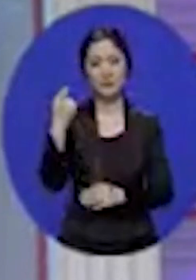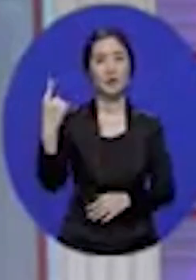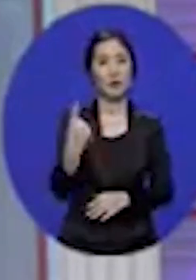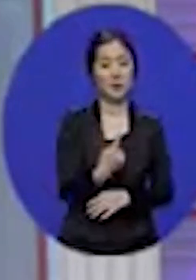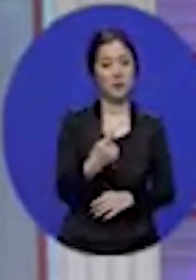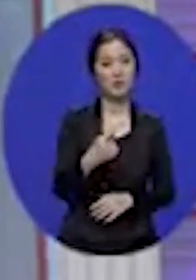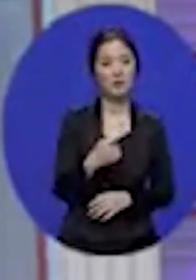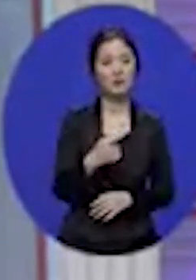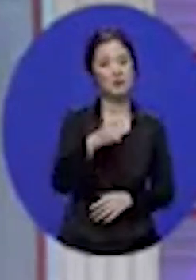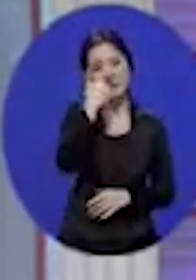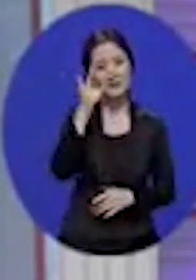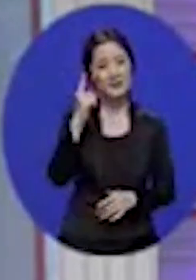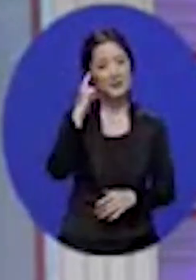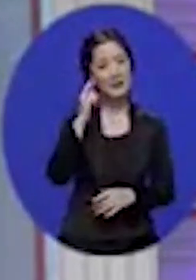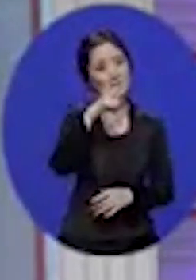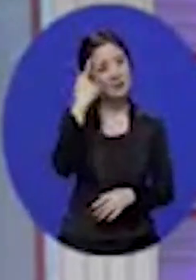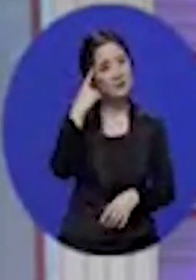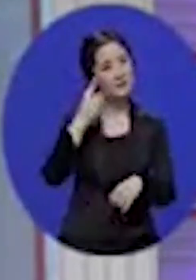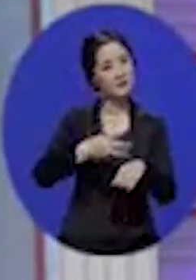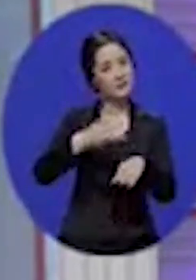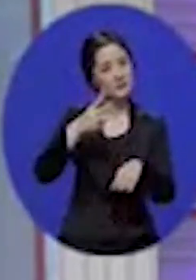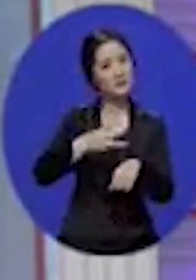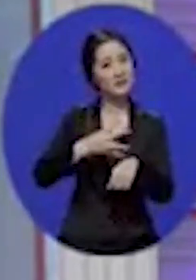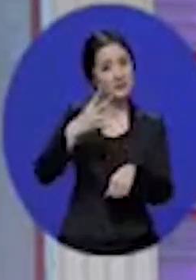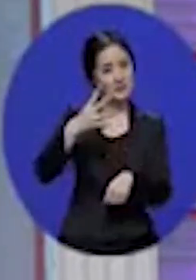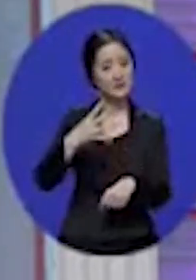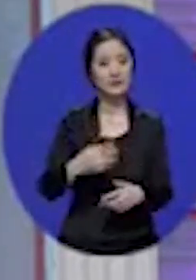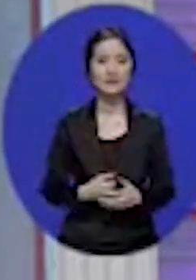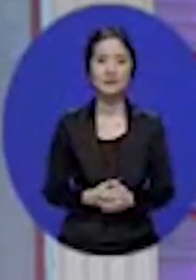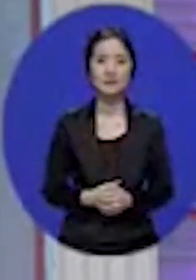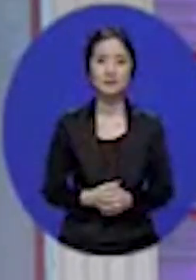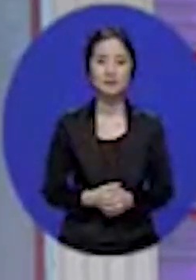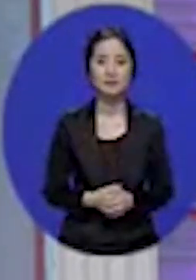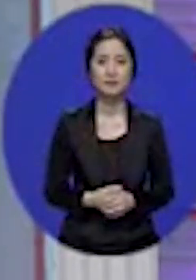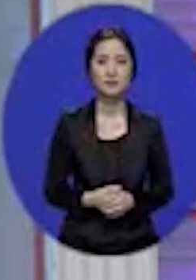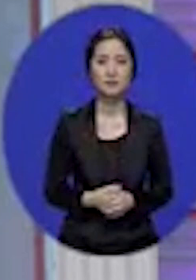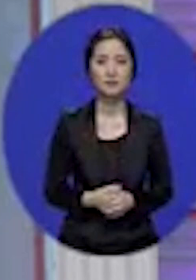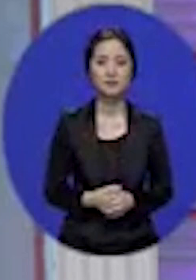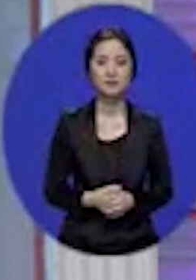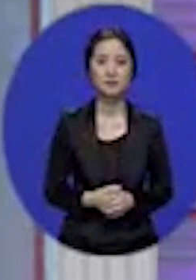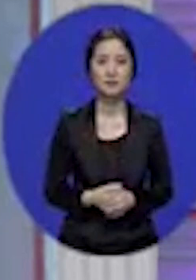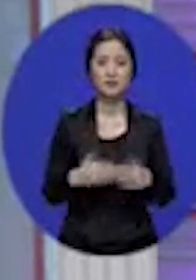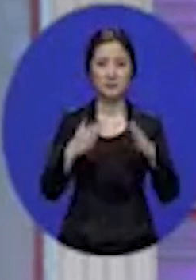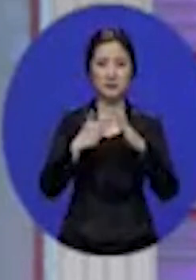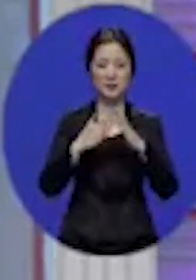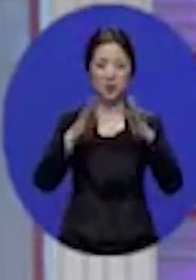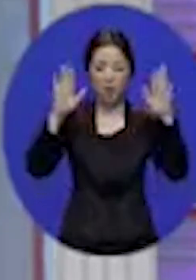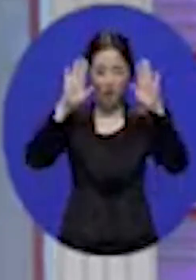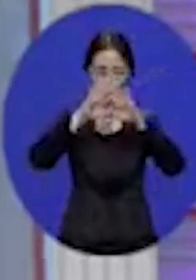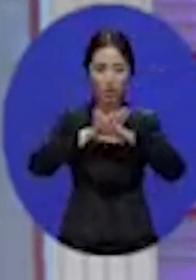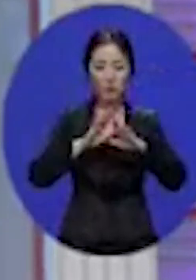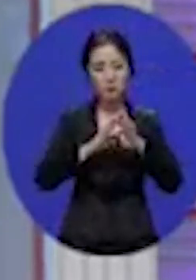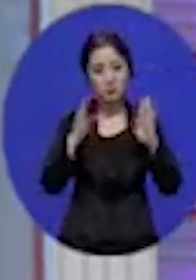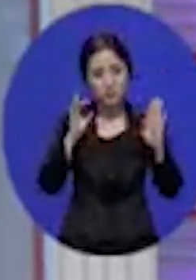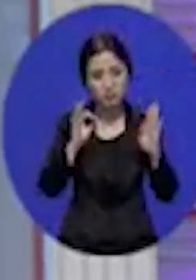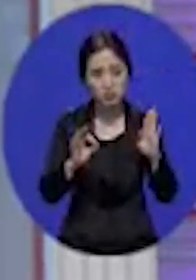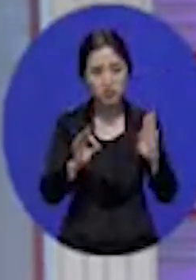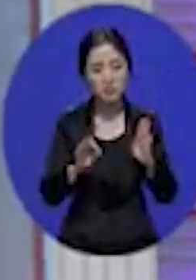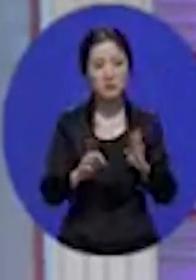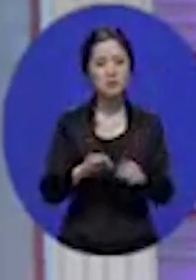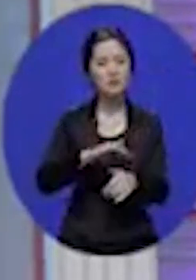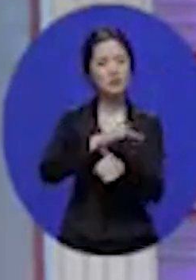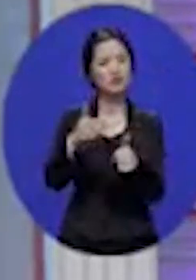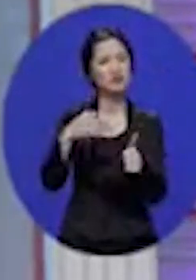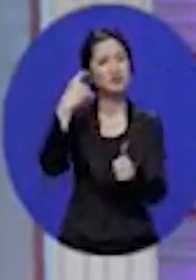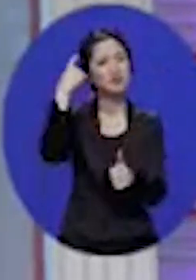딱 들어오면 한 오후 3, 4시쯤 되거든요. 그럼 그 어두운 집 방문을 탁 열고 이렇게 혼자 들어가면 게 무덤에 들어가는